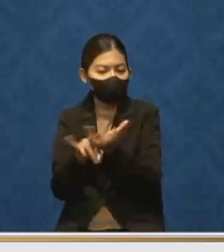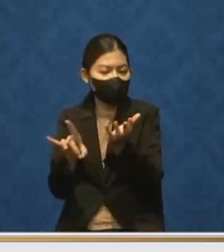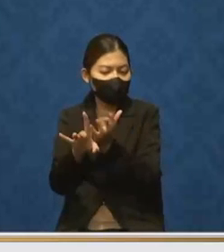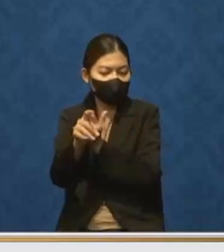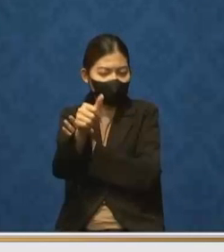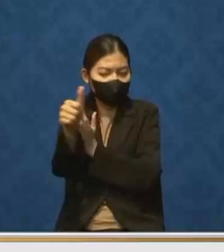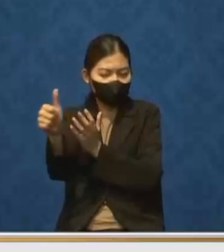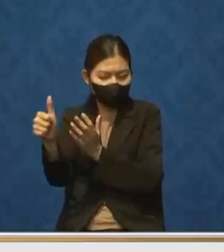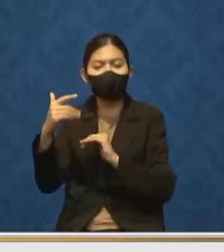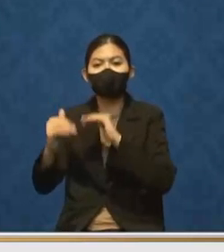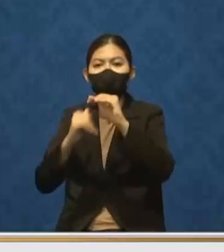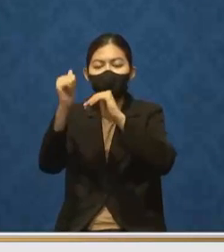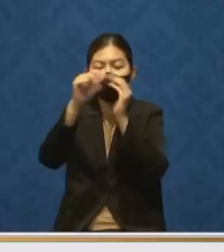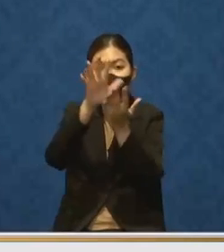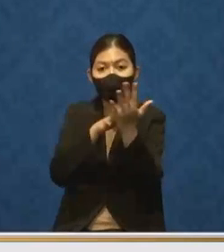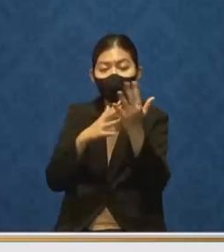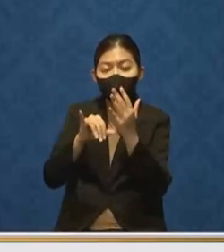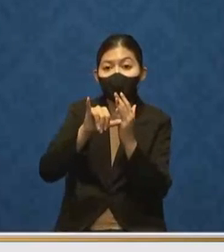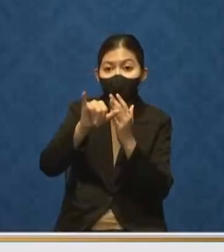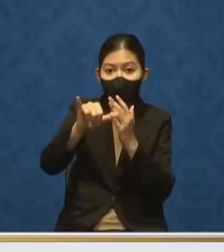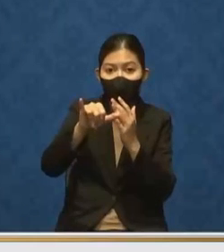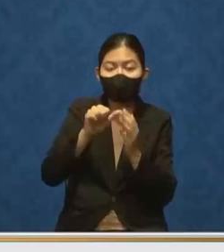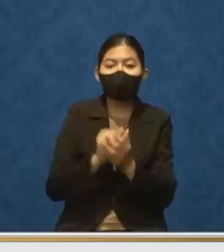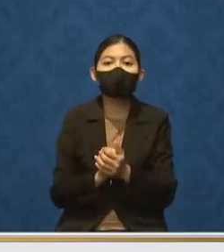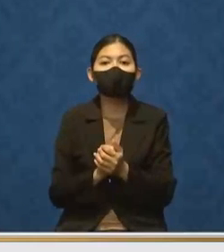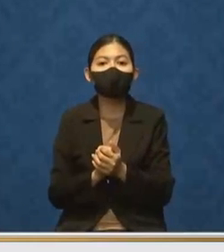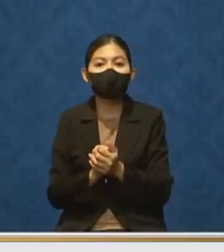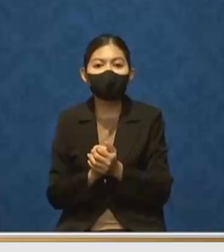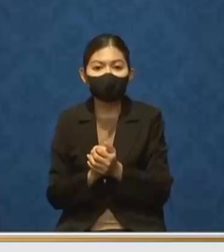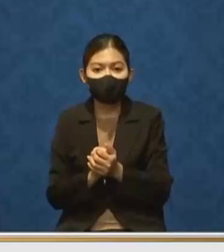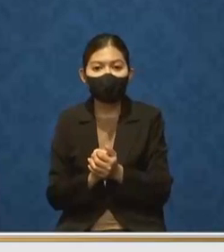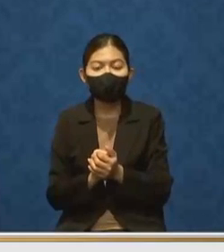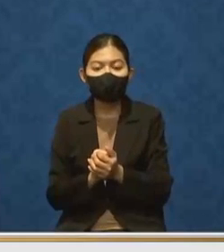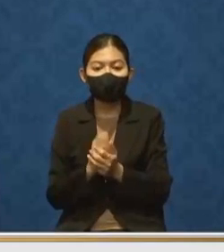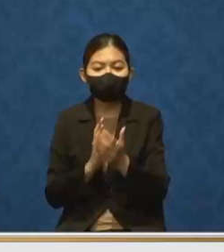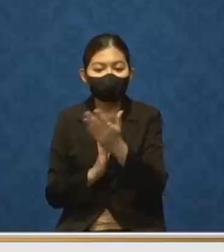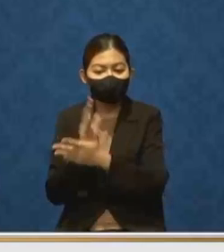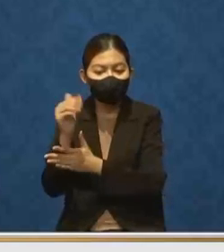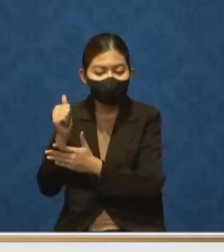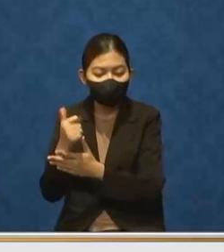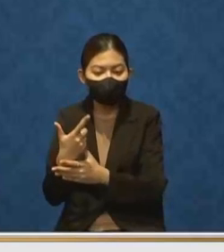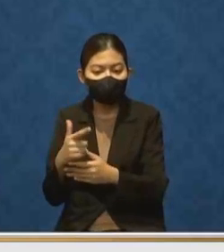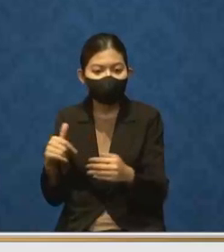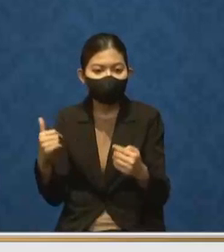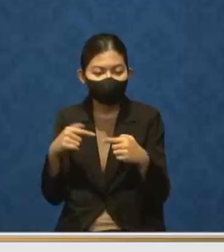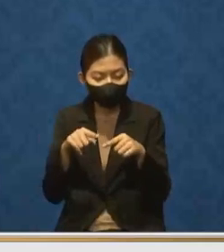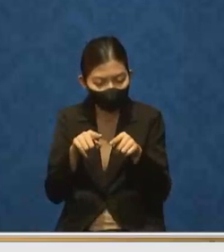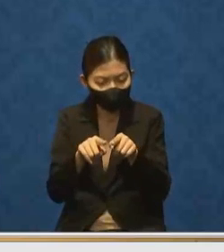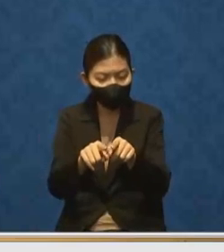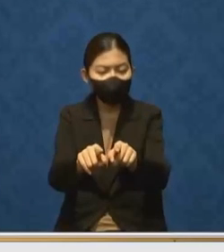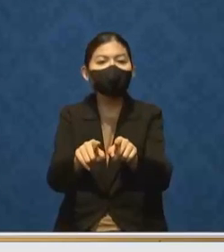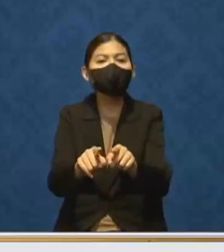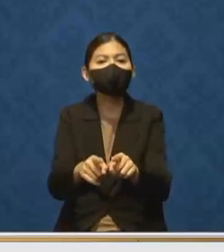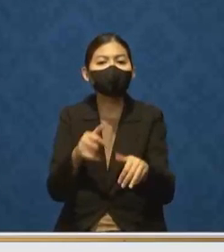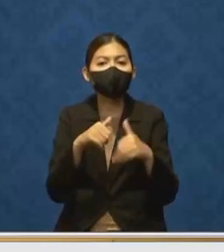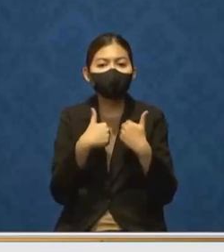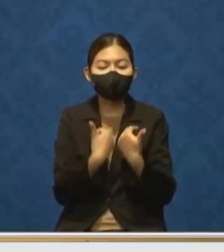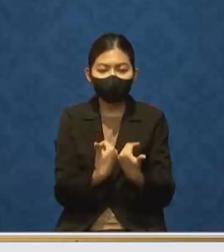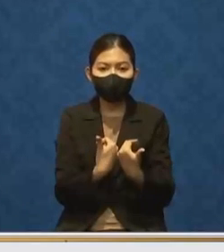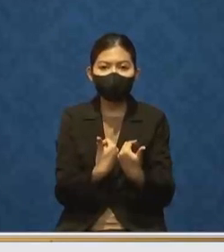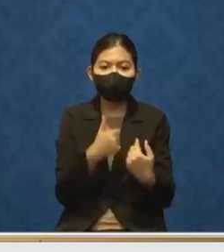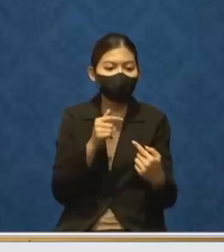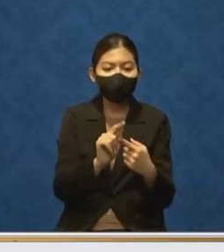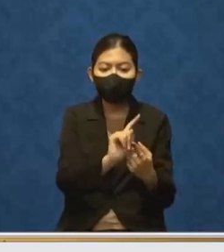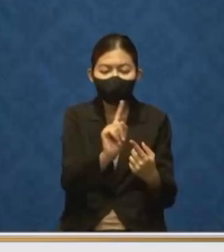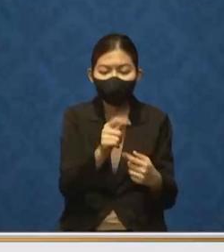การขับเคลื่อนยุทธศาสตร์ชาติและแผนระดับต่างๆให้เกิดผลสำเร็จอย่างเป็นรูปธรรมมีความสอดคล้องกับสถานการณ์ปัจจุบันเพิ่มประสิท